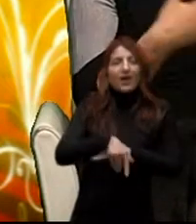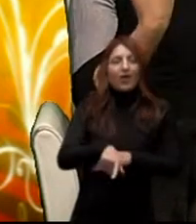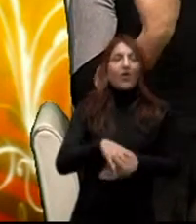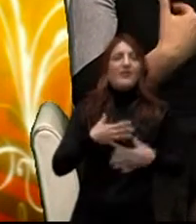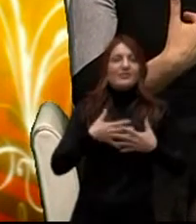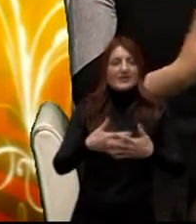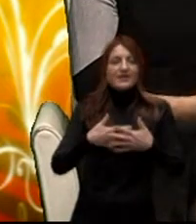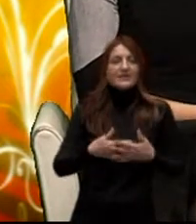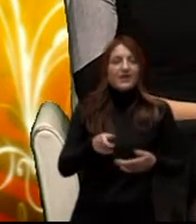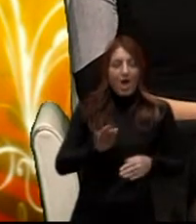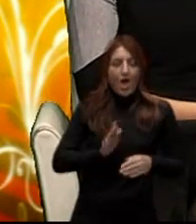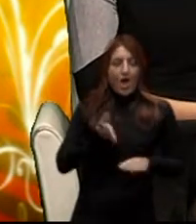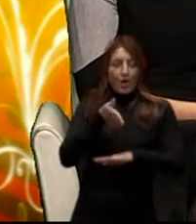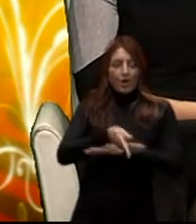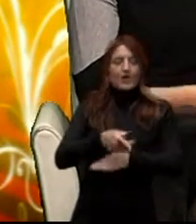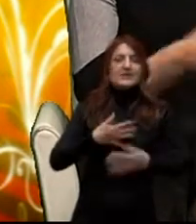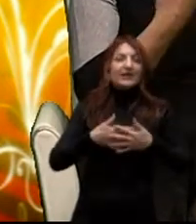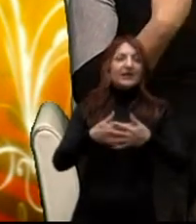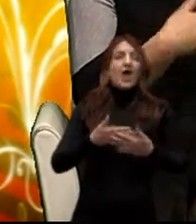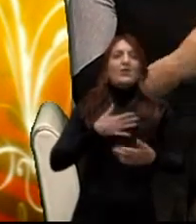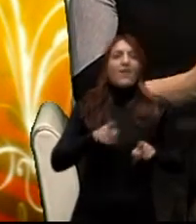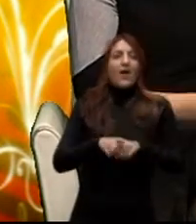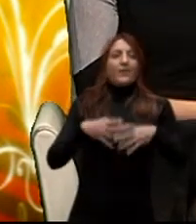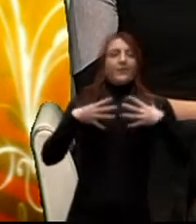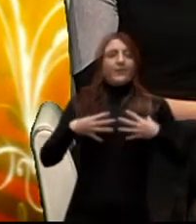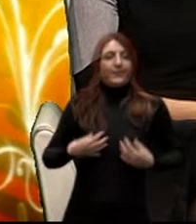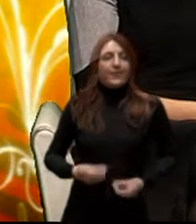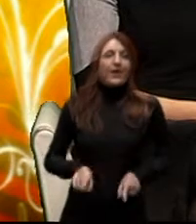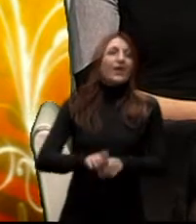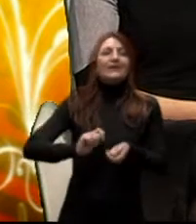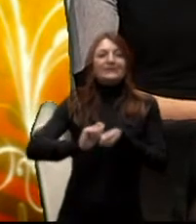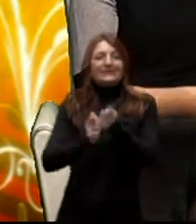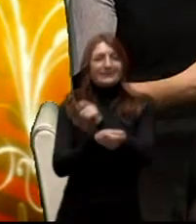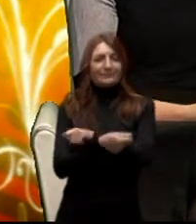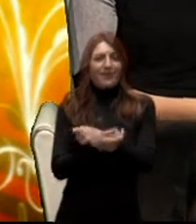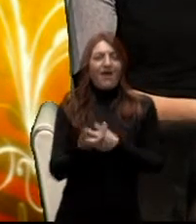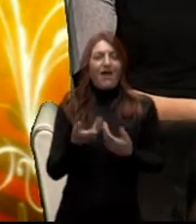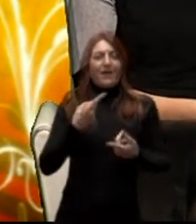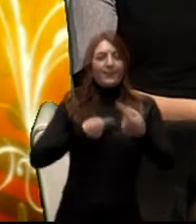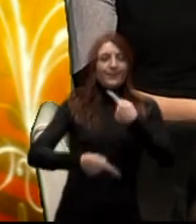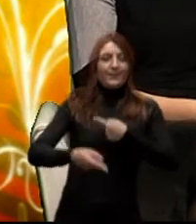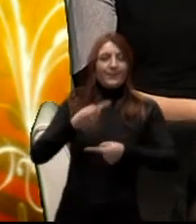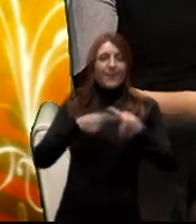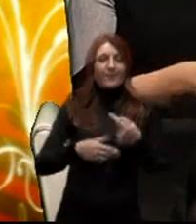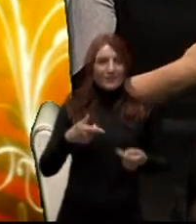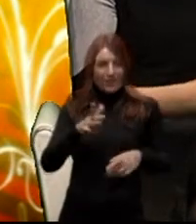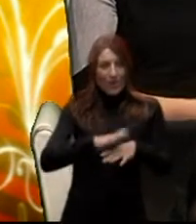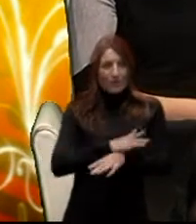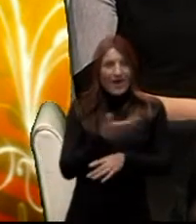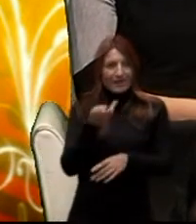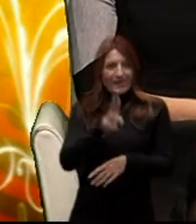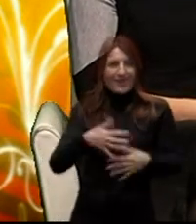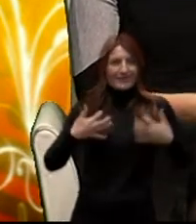da se osoba kroz disanje relaksira, ima pravilnu izmjenu plinova. Isto tako znamo kad smo pod stresom da je